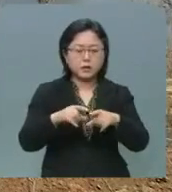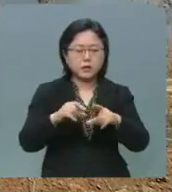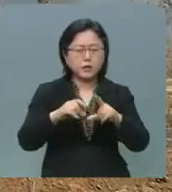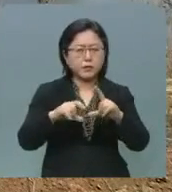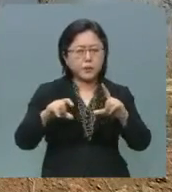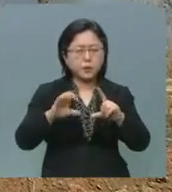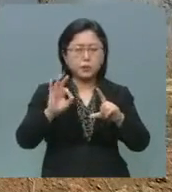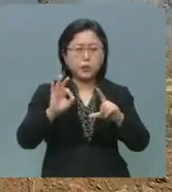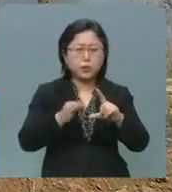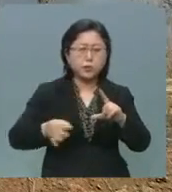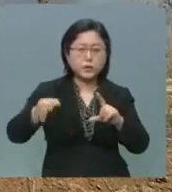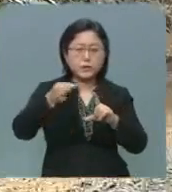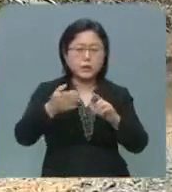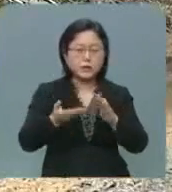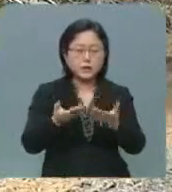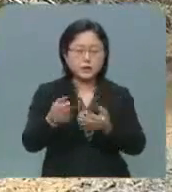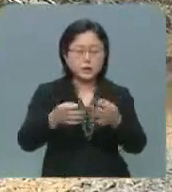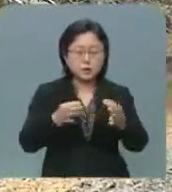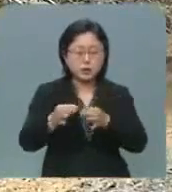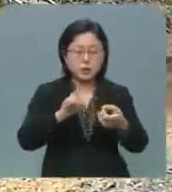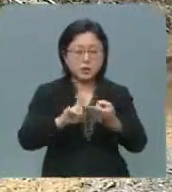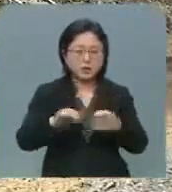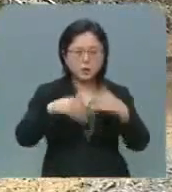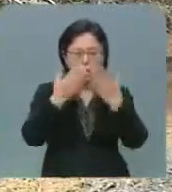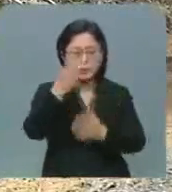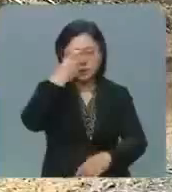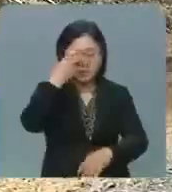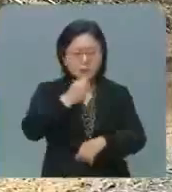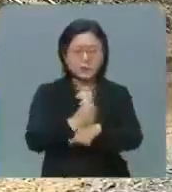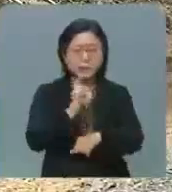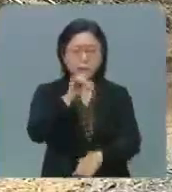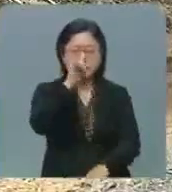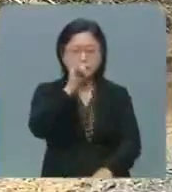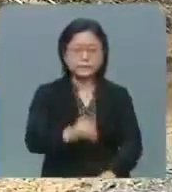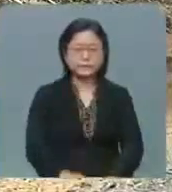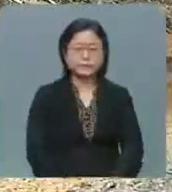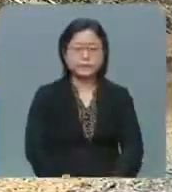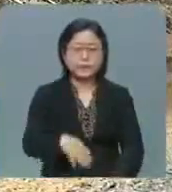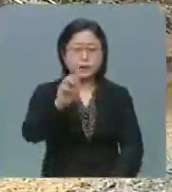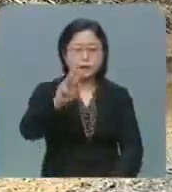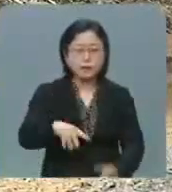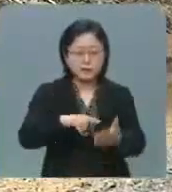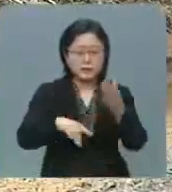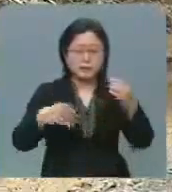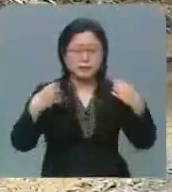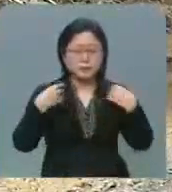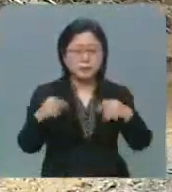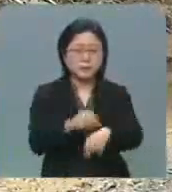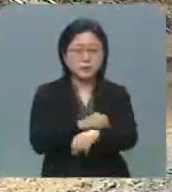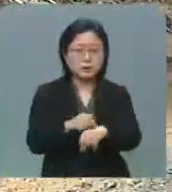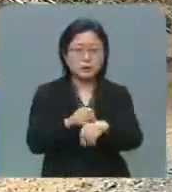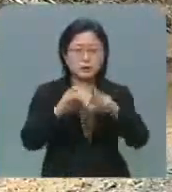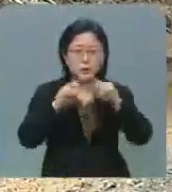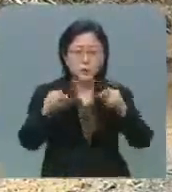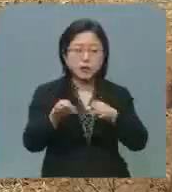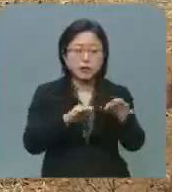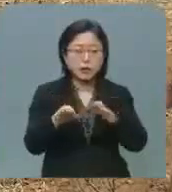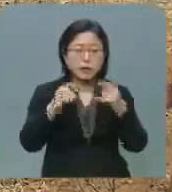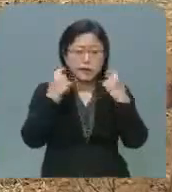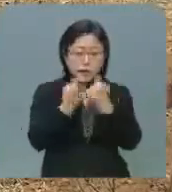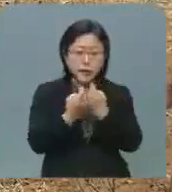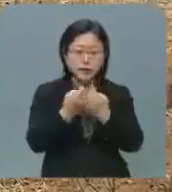금액 이상의 토지 거래에 대해서는 전수 검증을 실시한다고 밝혔습니다. 광주국세청은 특히 부동산 거래를 한